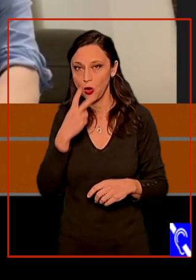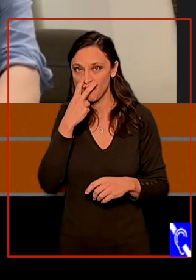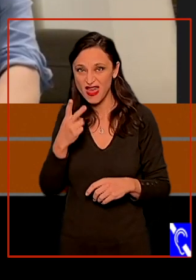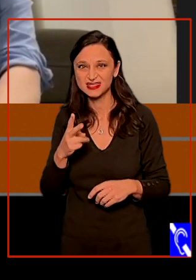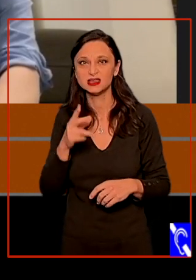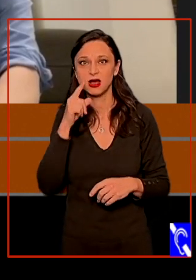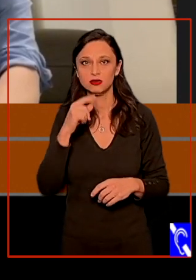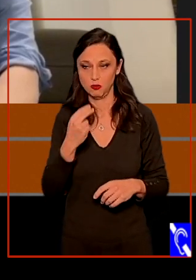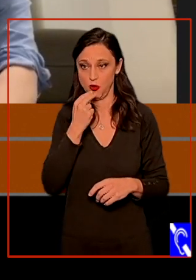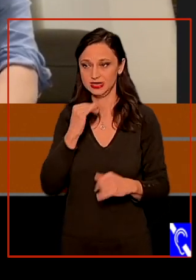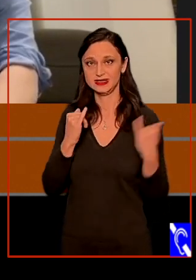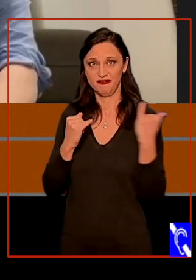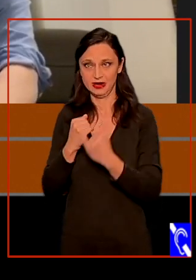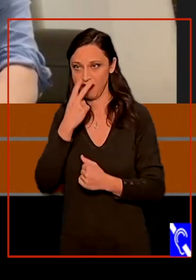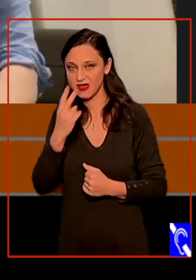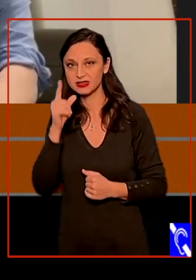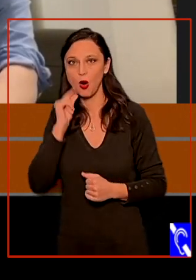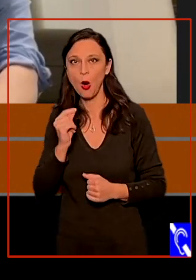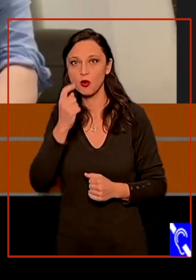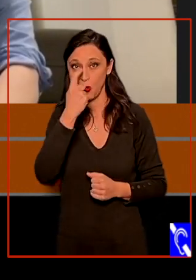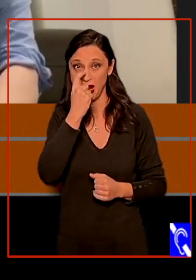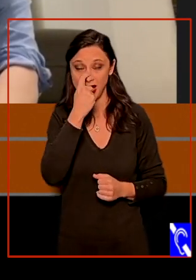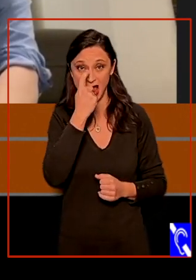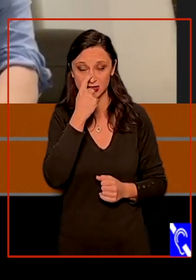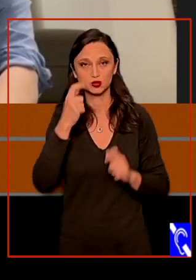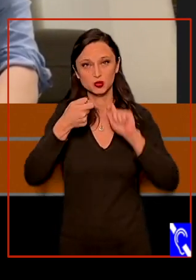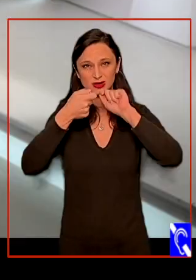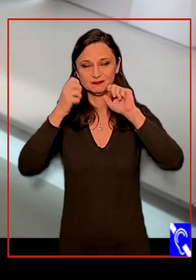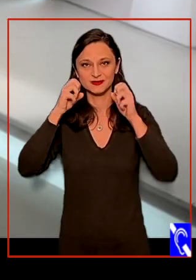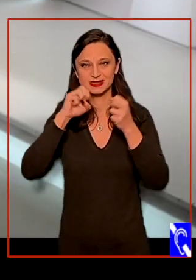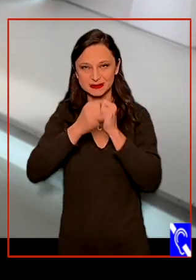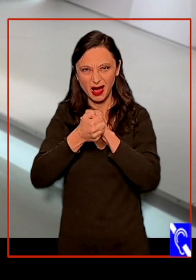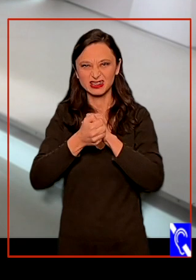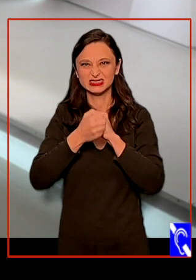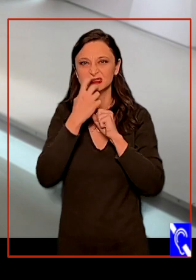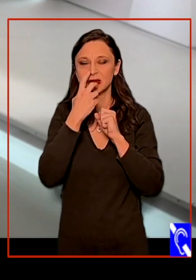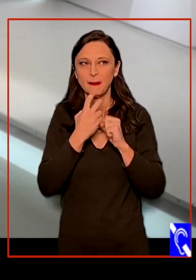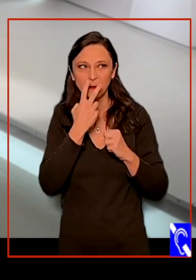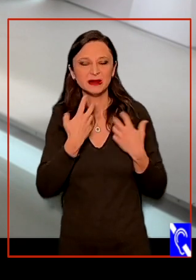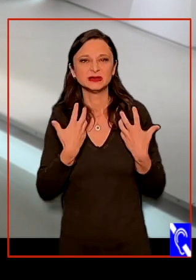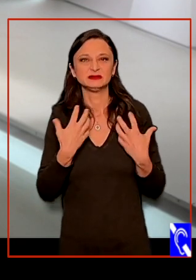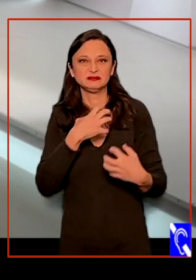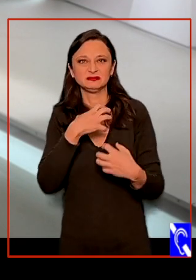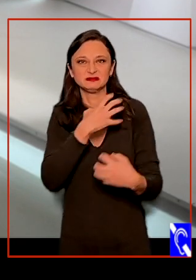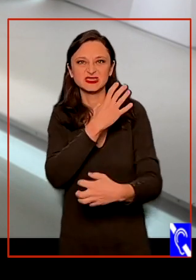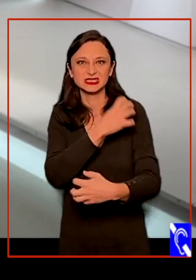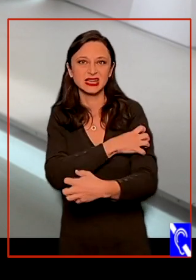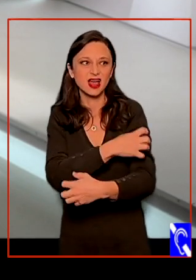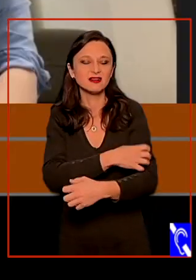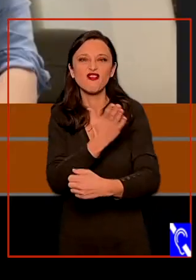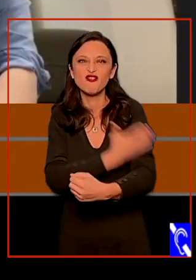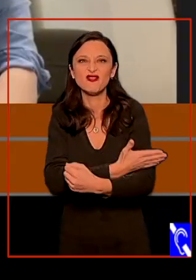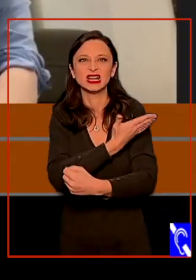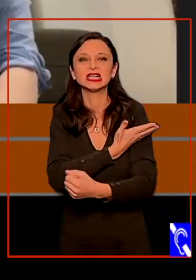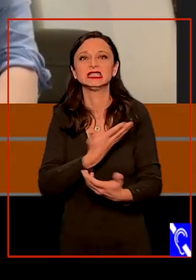este filmat și fotografiat de cineva în starea aia. Tu te duci la DSP sau la DGASPC, nu